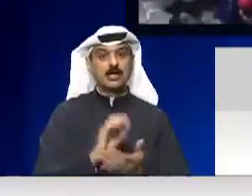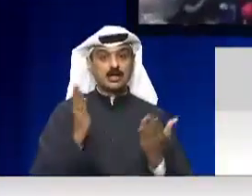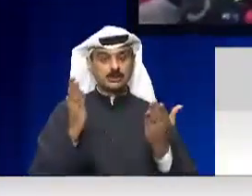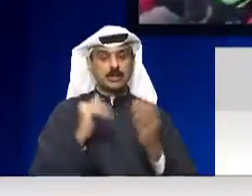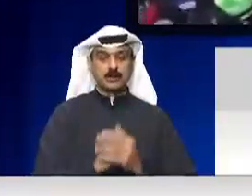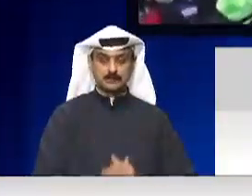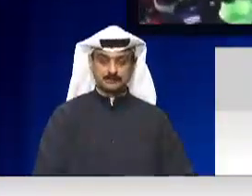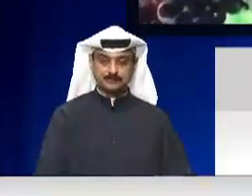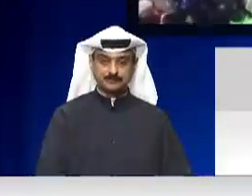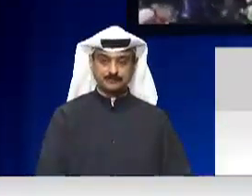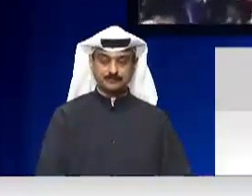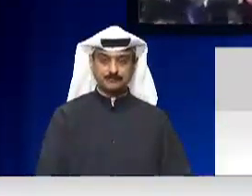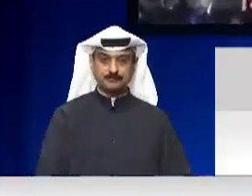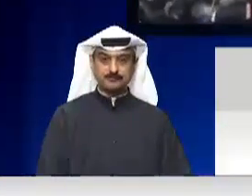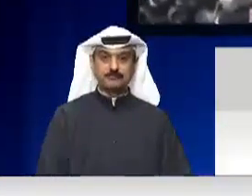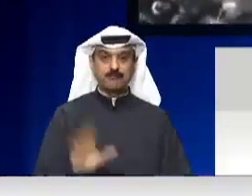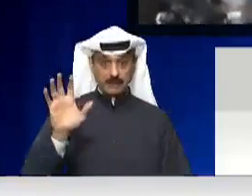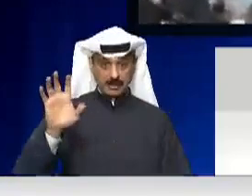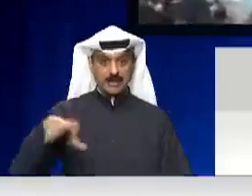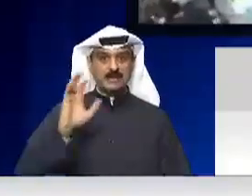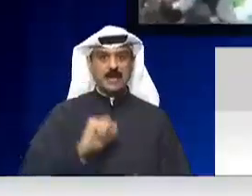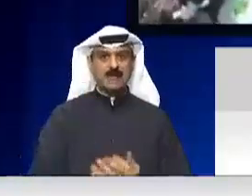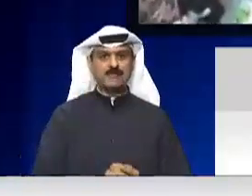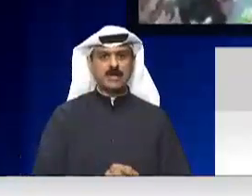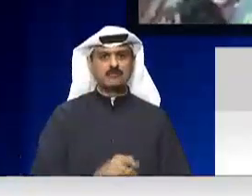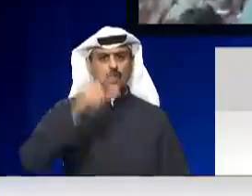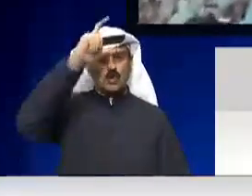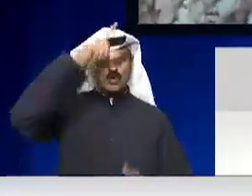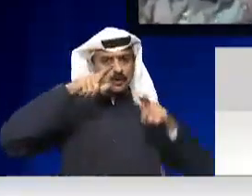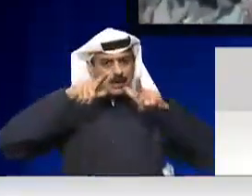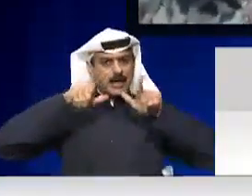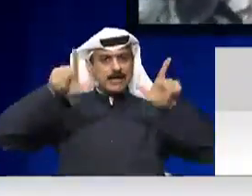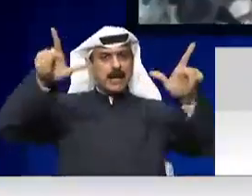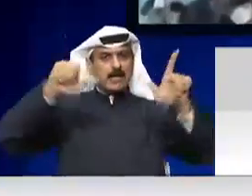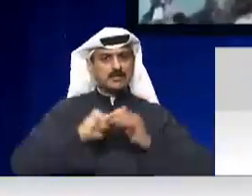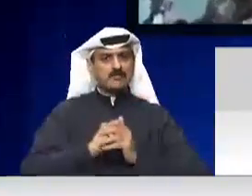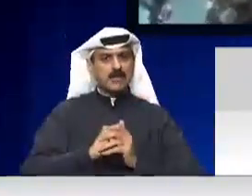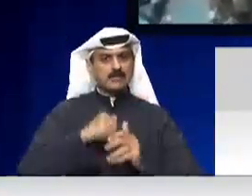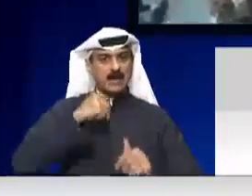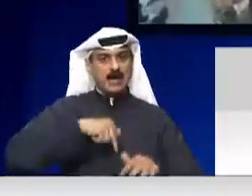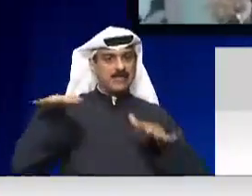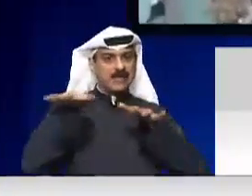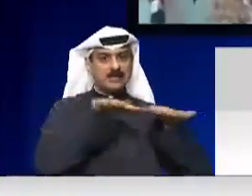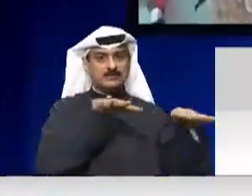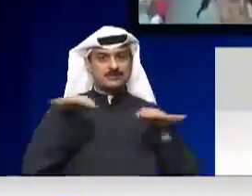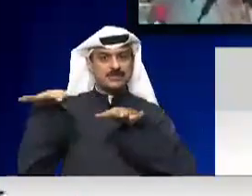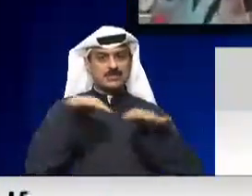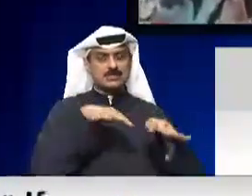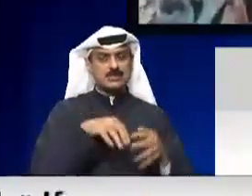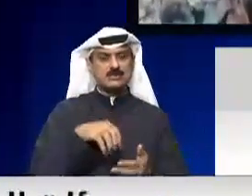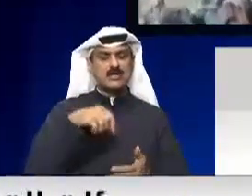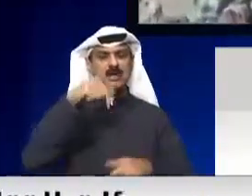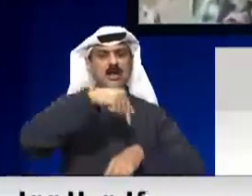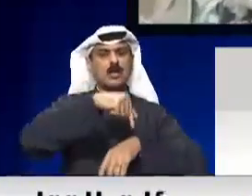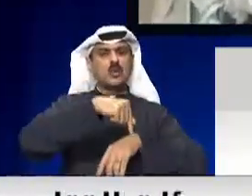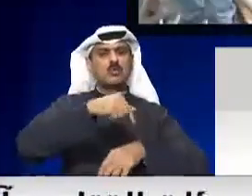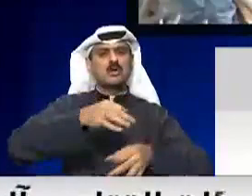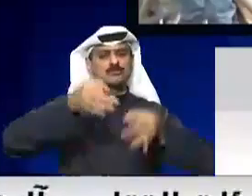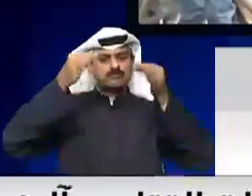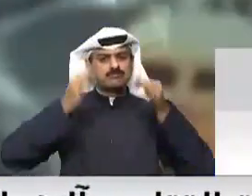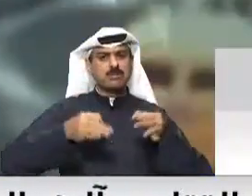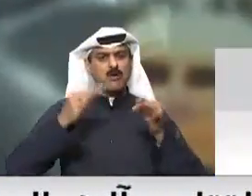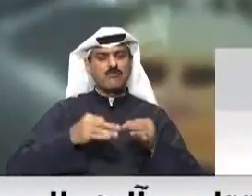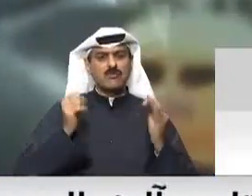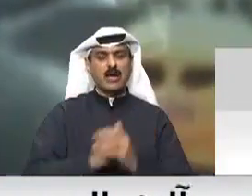الصديقة. نعم فريق خالد، يعني تركيا أعلنت من أن هذا الزلزال وقع في ظروف جوية